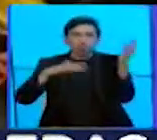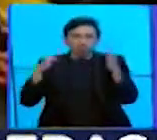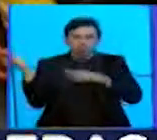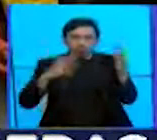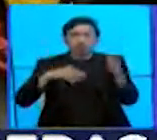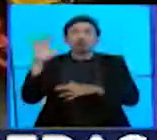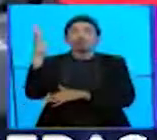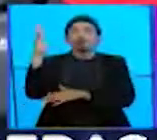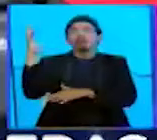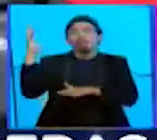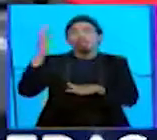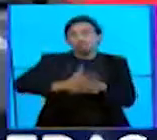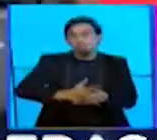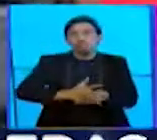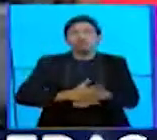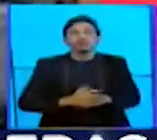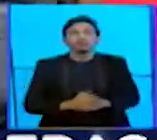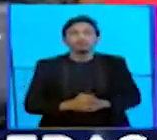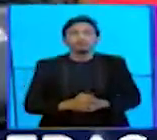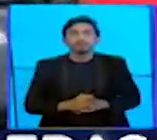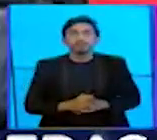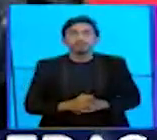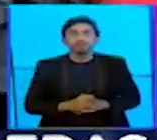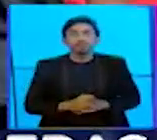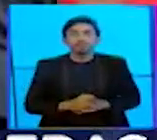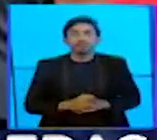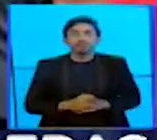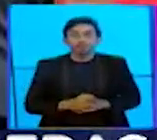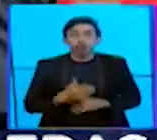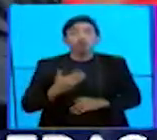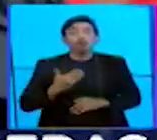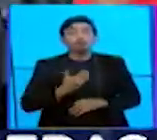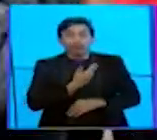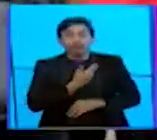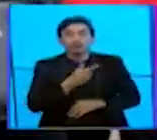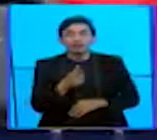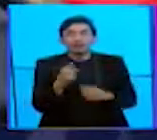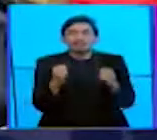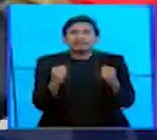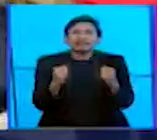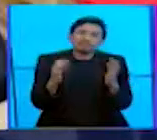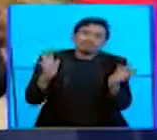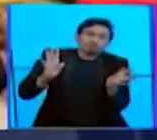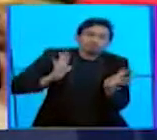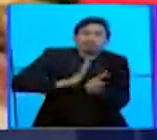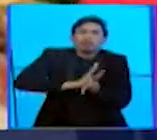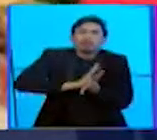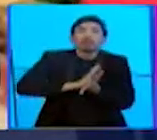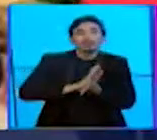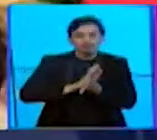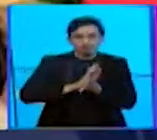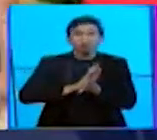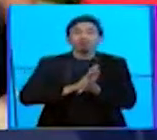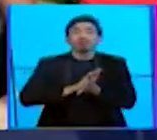depan truk. Target kita itu terjepit. Kita berusaha dulu memotong kayu, kemudian kita